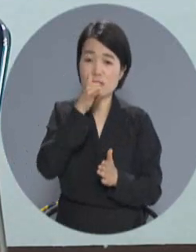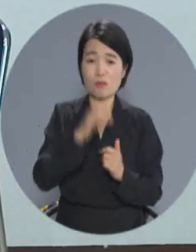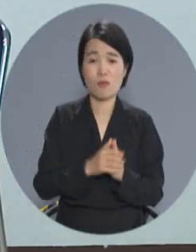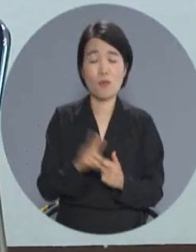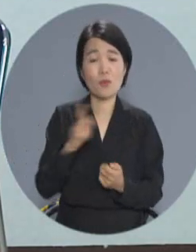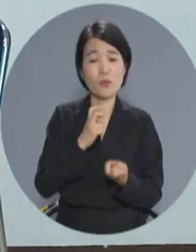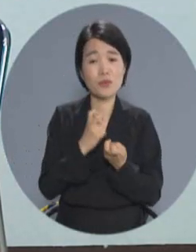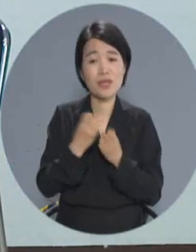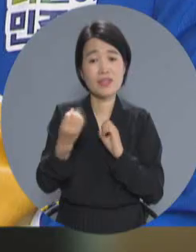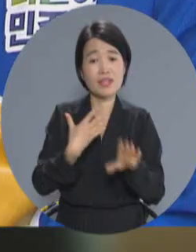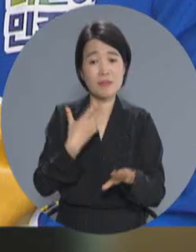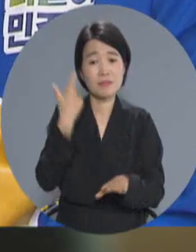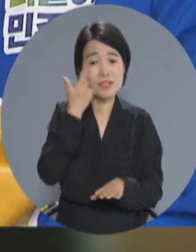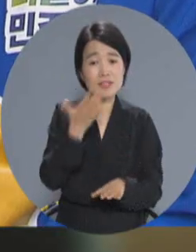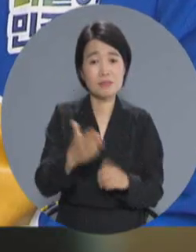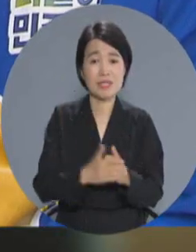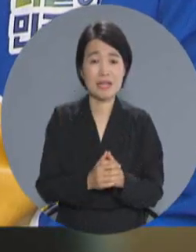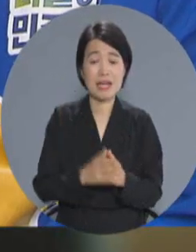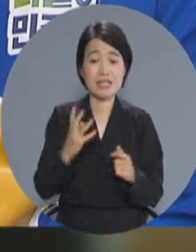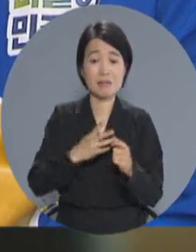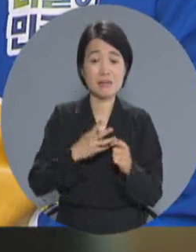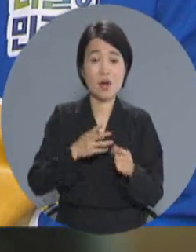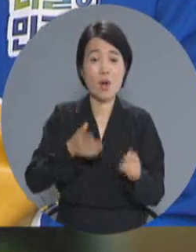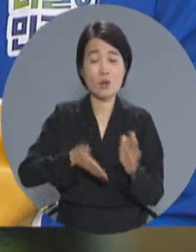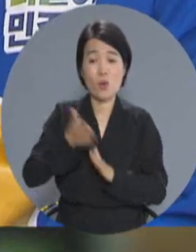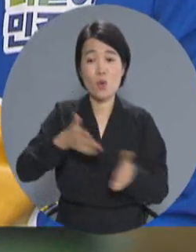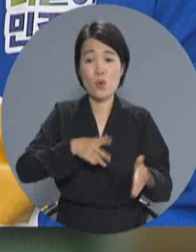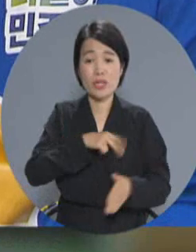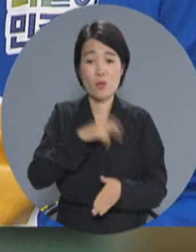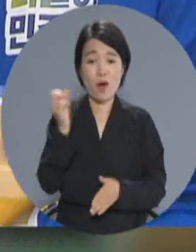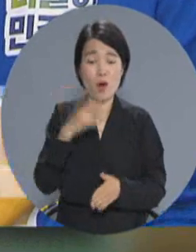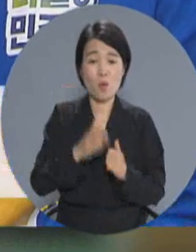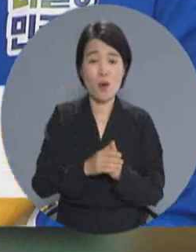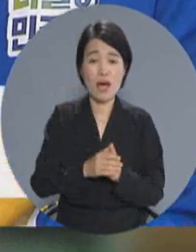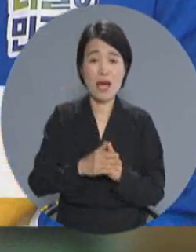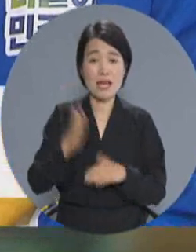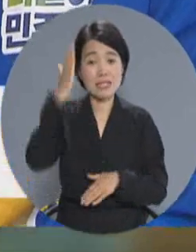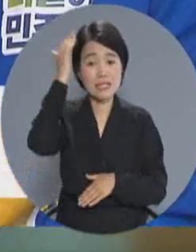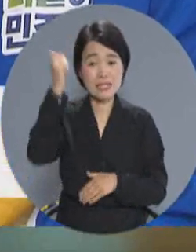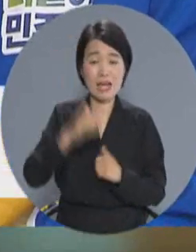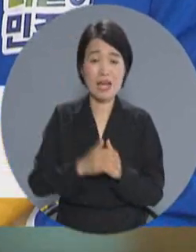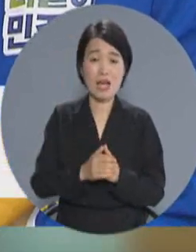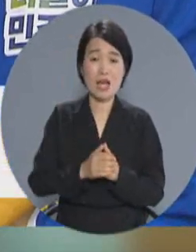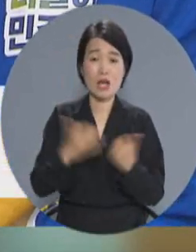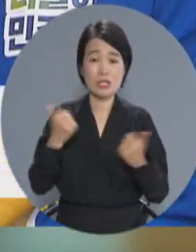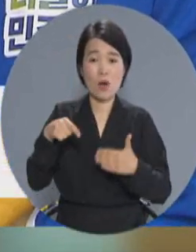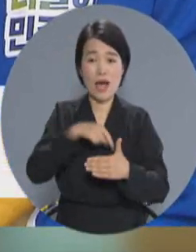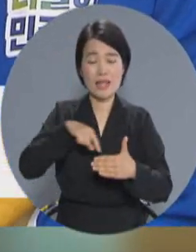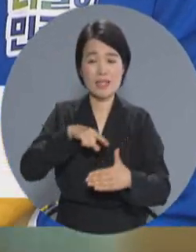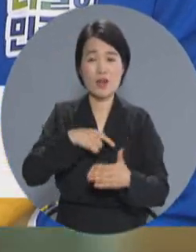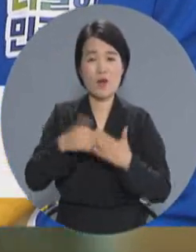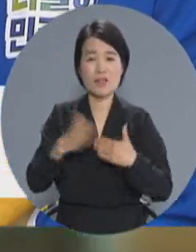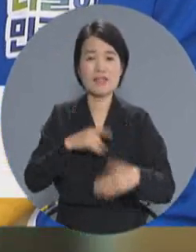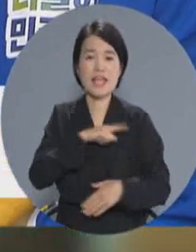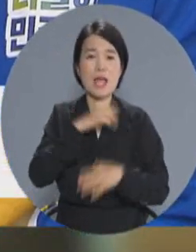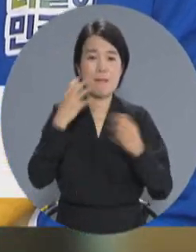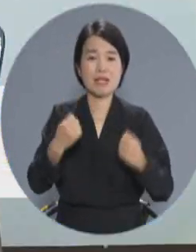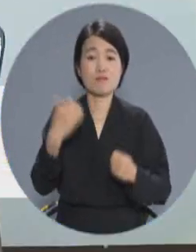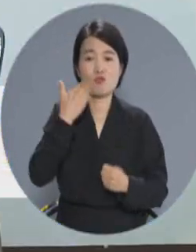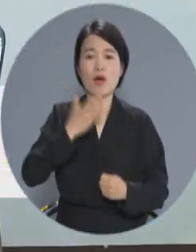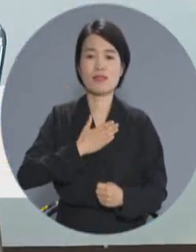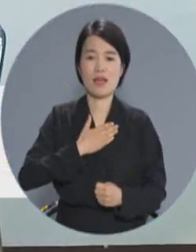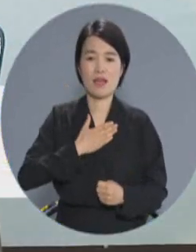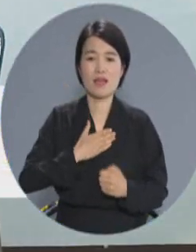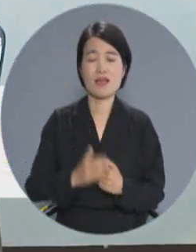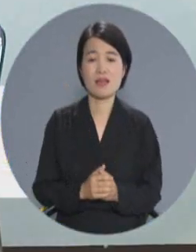반론 아십니까 전 3선의 도의원과 의정 그 외에 내에서도 가장 많은 경력을 가진 사람입니다 적어